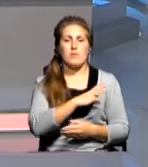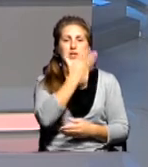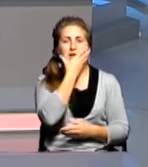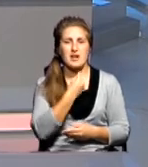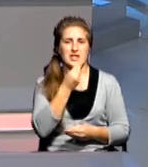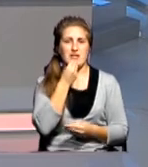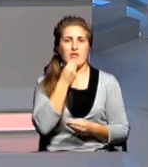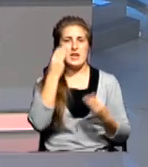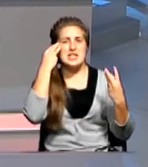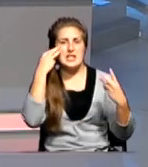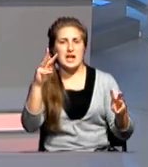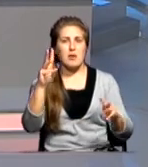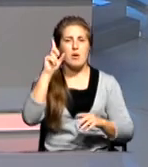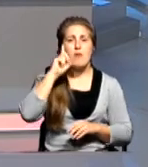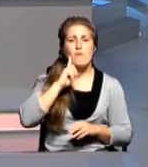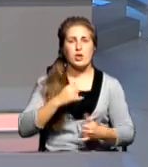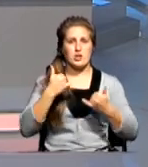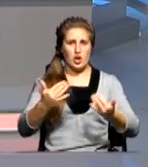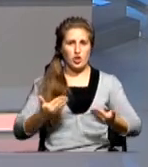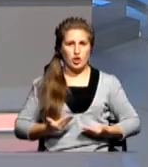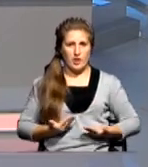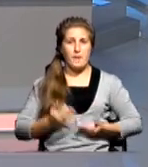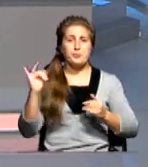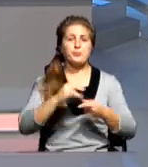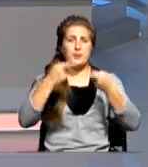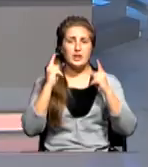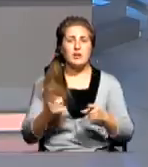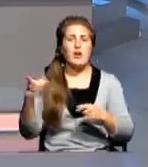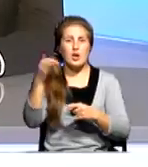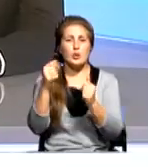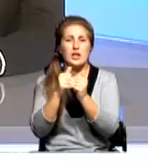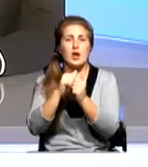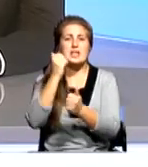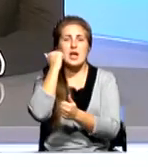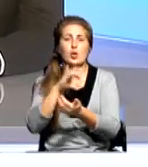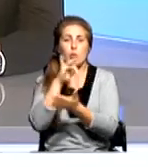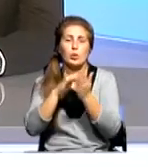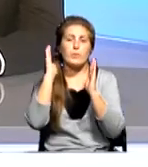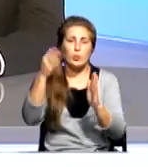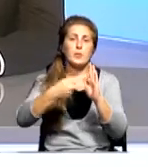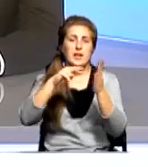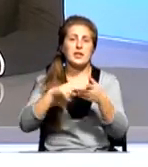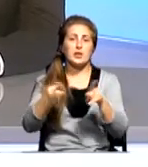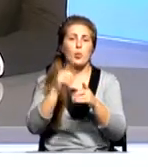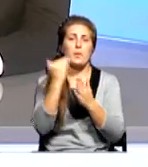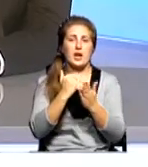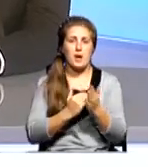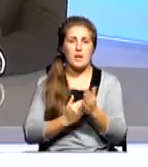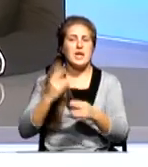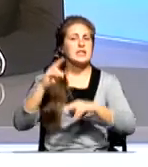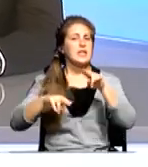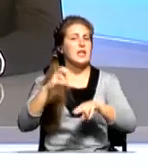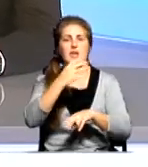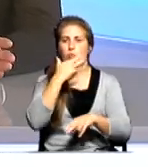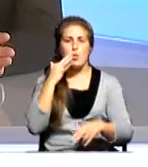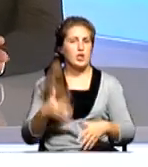стильным комфортным для жилья и действительно в районе старого города планируется такая программа нуть строительство не многоэтажного жилья